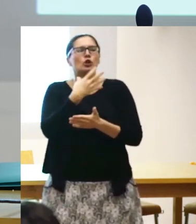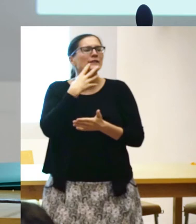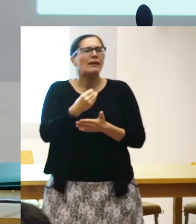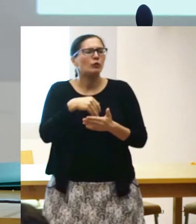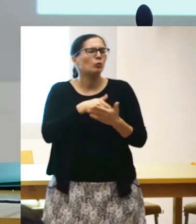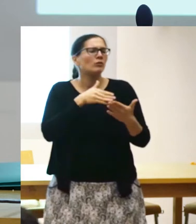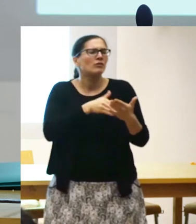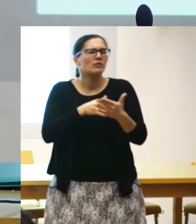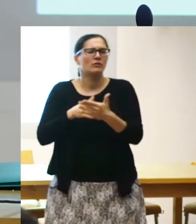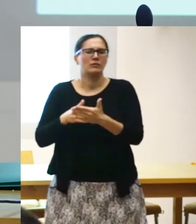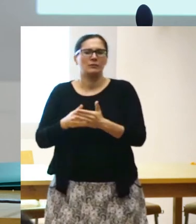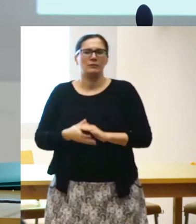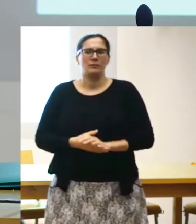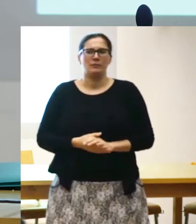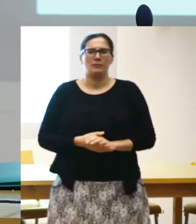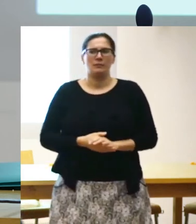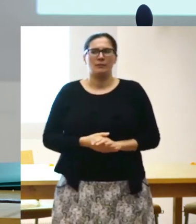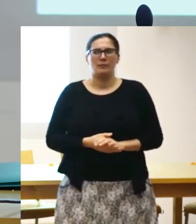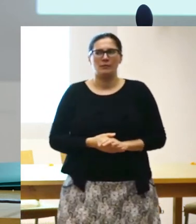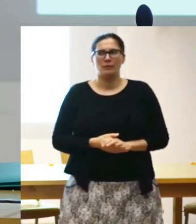jaké jsou ty momenty těch znevýhodněných